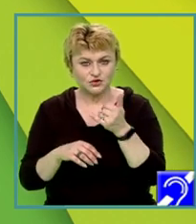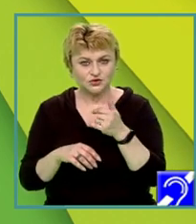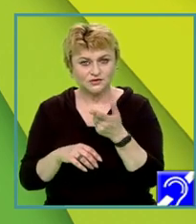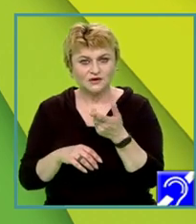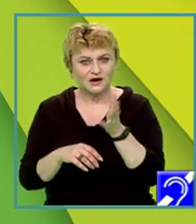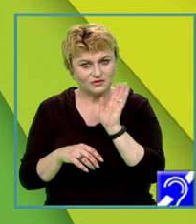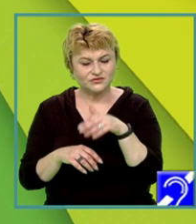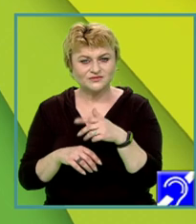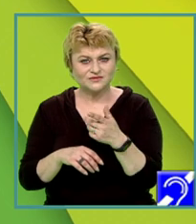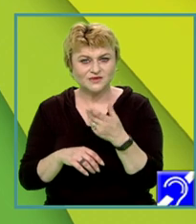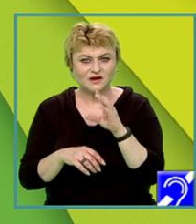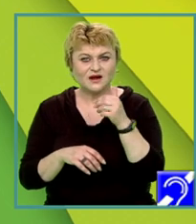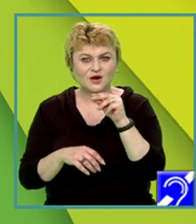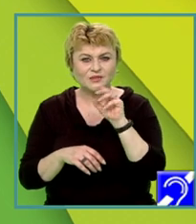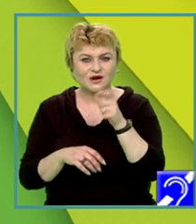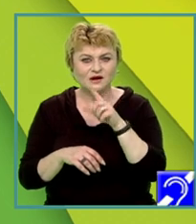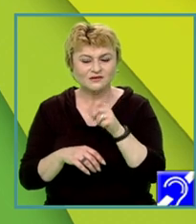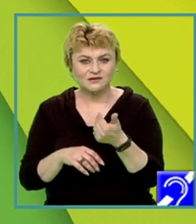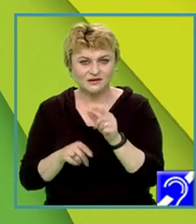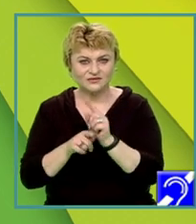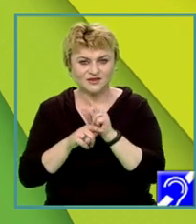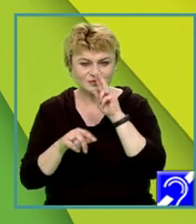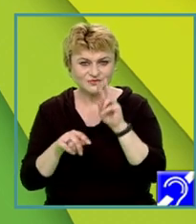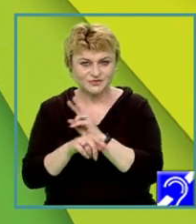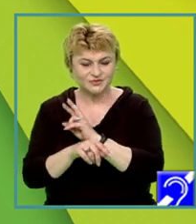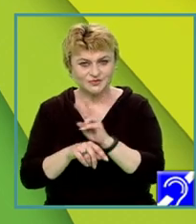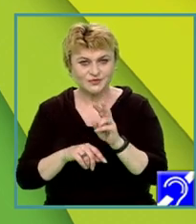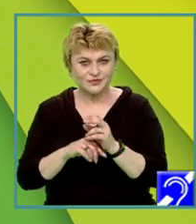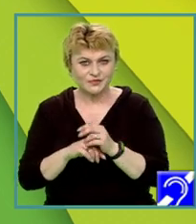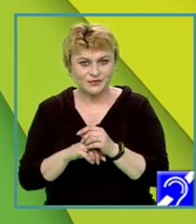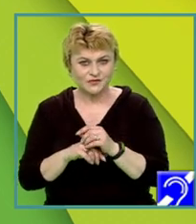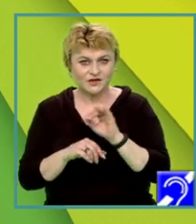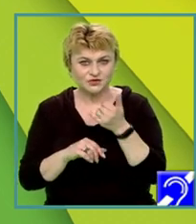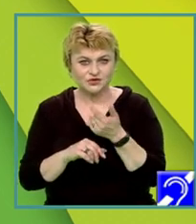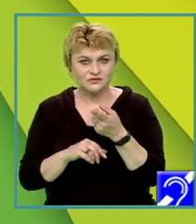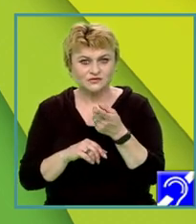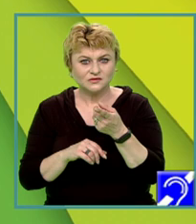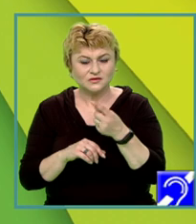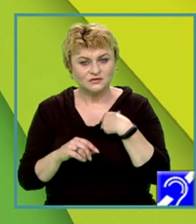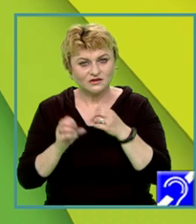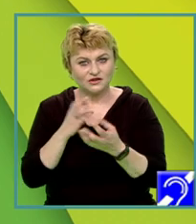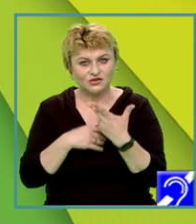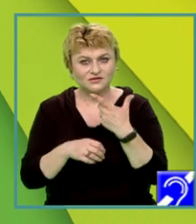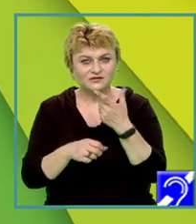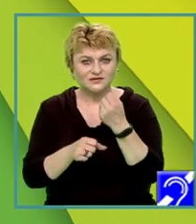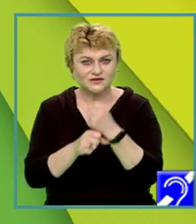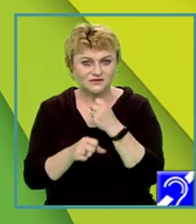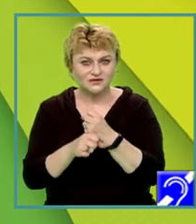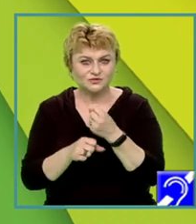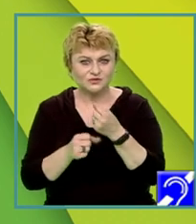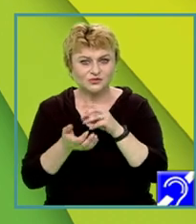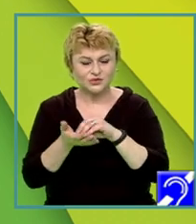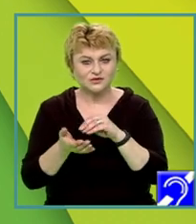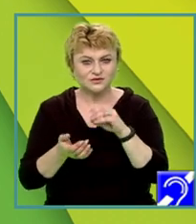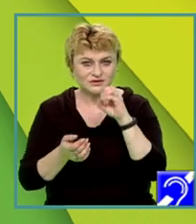am fi avut aici la subpunctul D cazul în care elevul și ar fi pierdut concentrarea și în loc să facă scădere ar fi